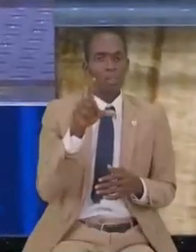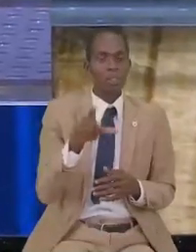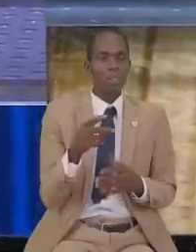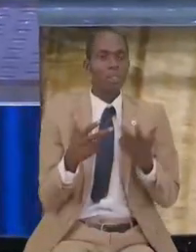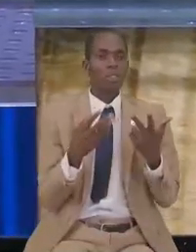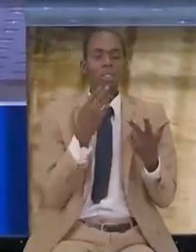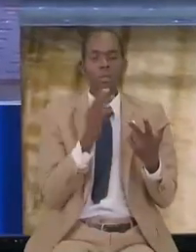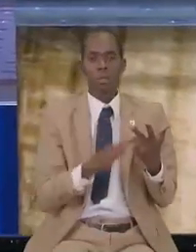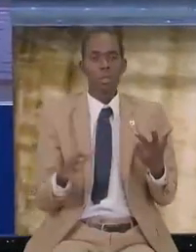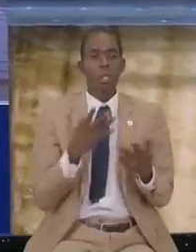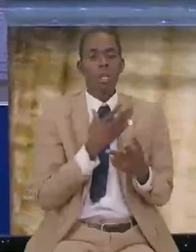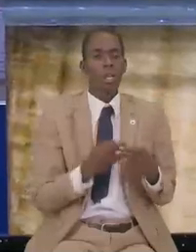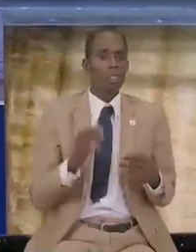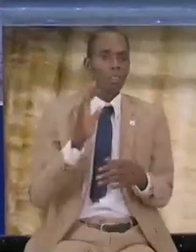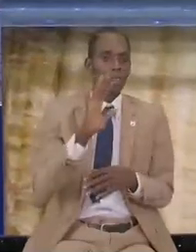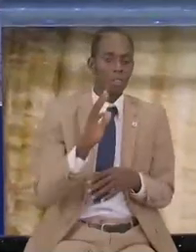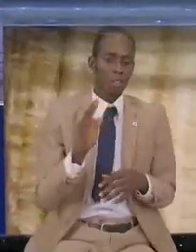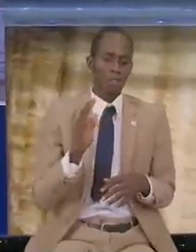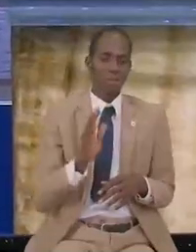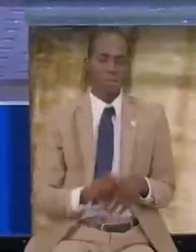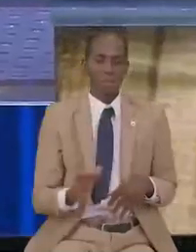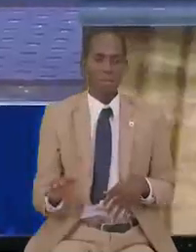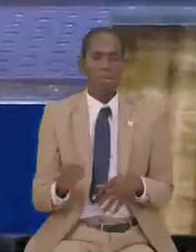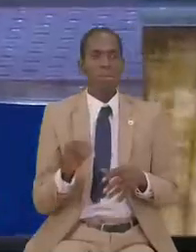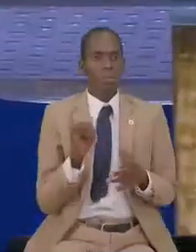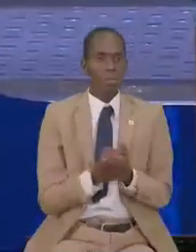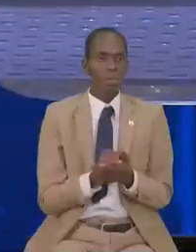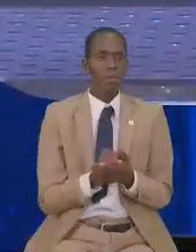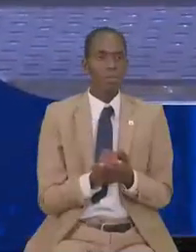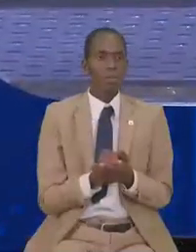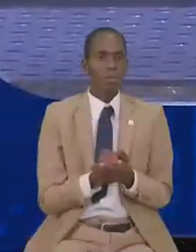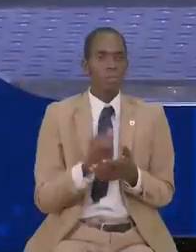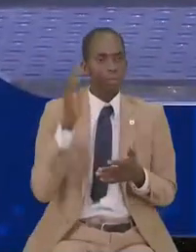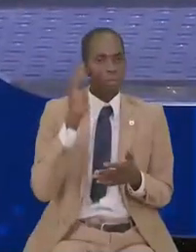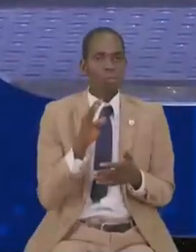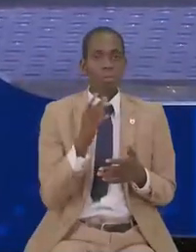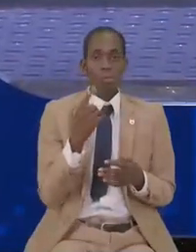Abednego était là. Et l'on prendra de tes fils qui seront sortis de toi,